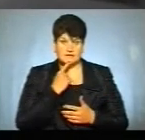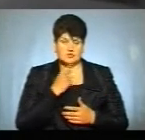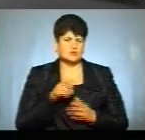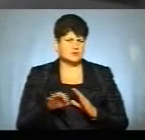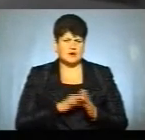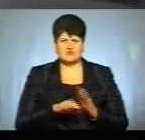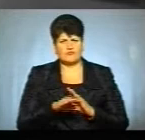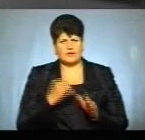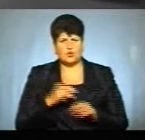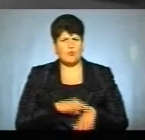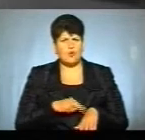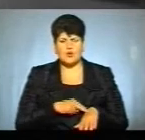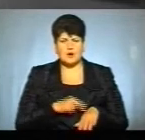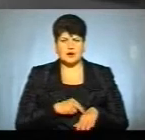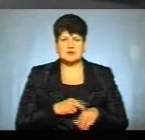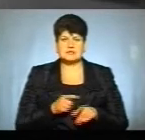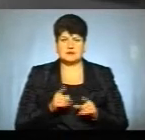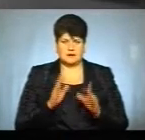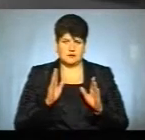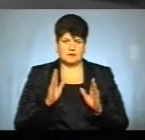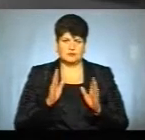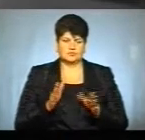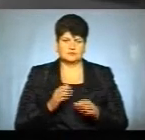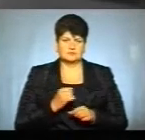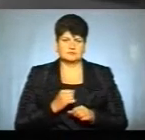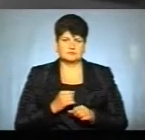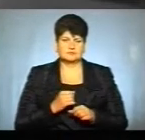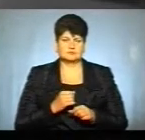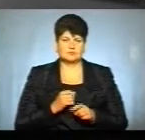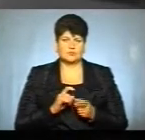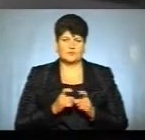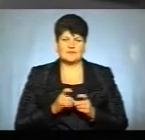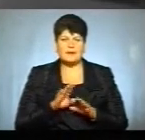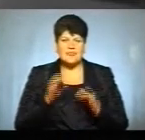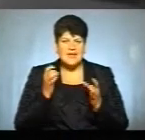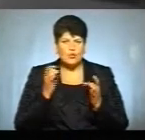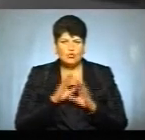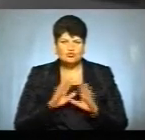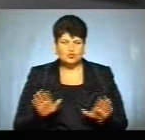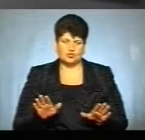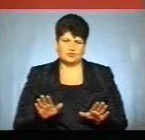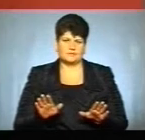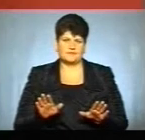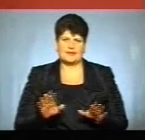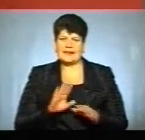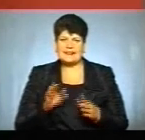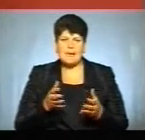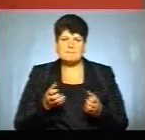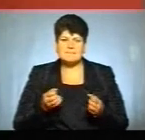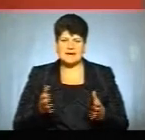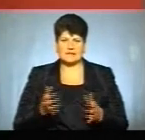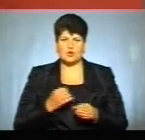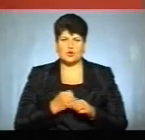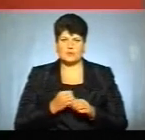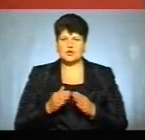викликана поліція і реакція настане. Там некультурно і не прийнято